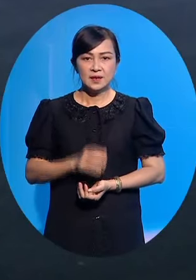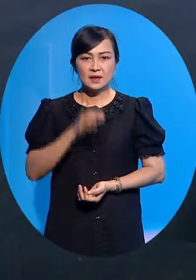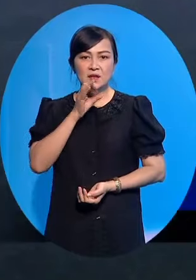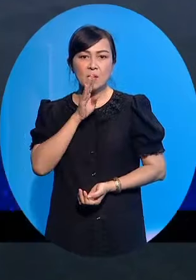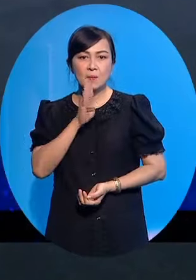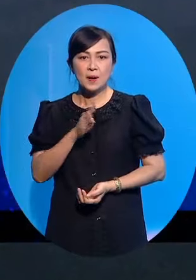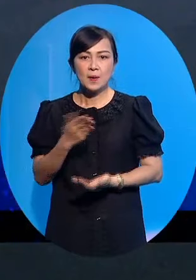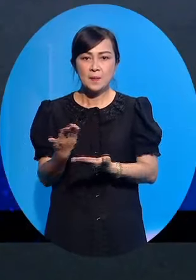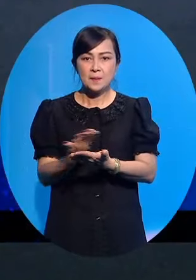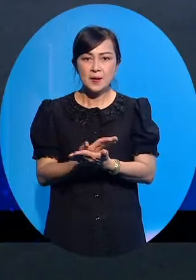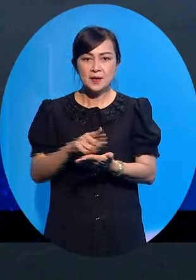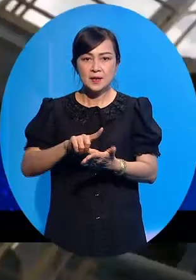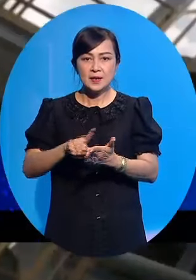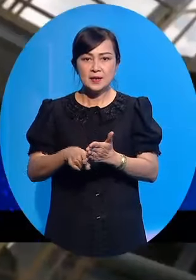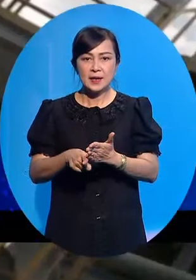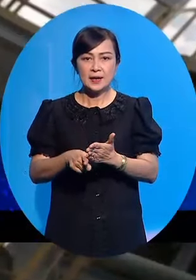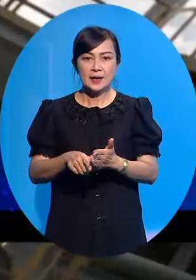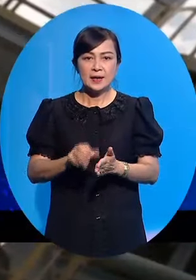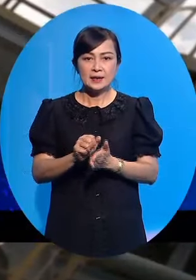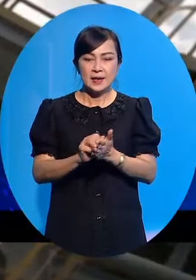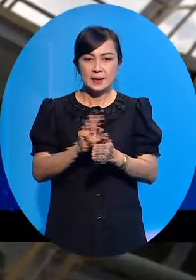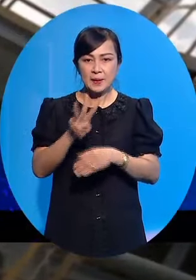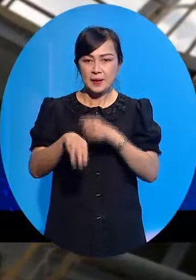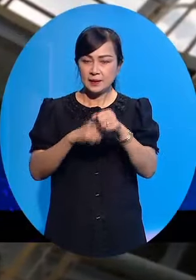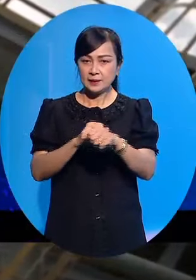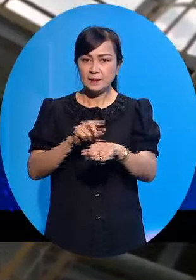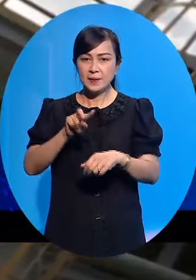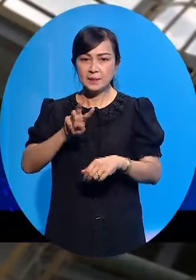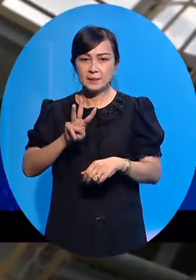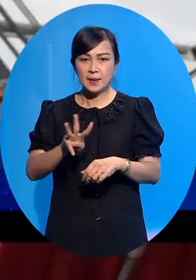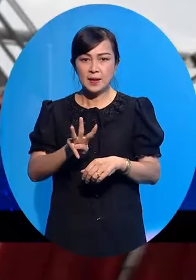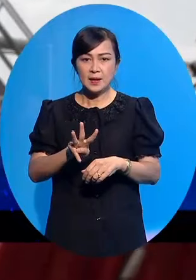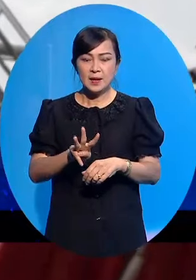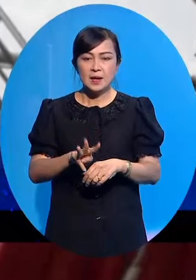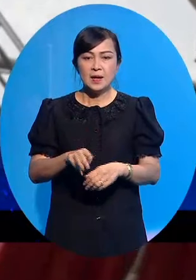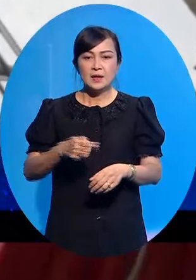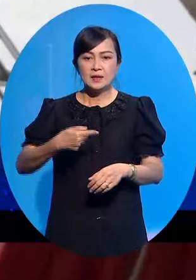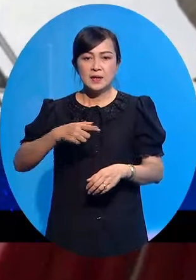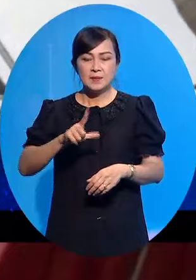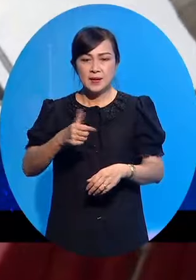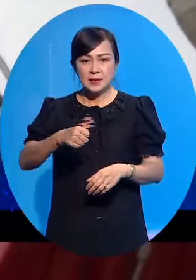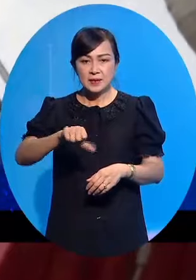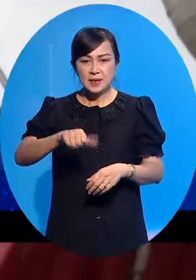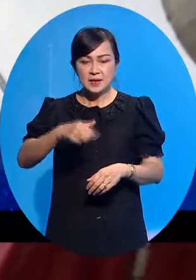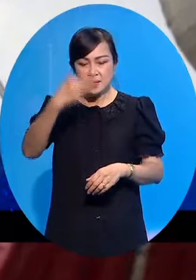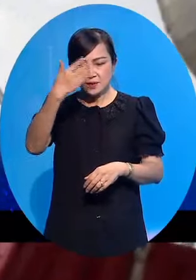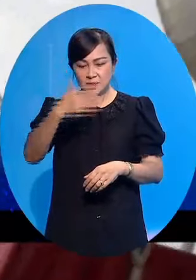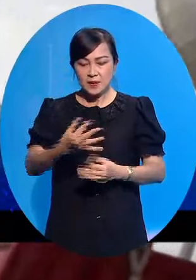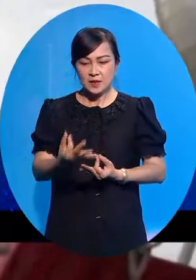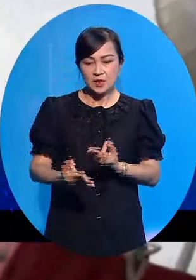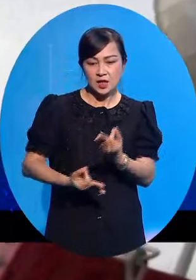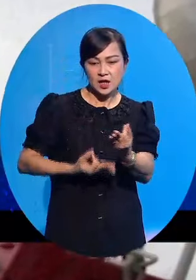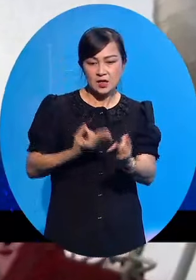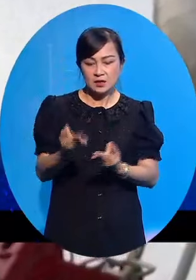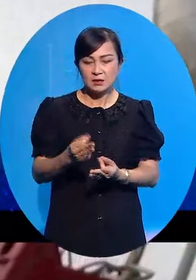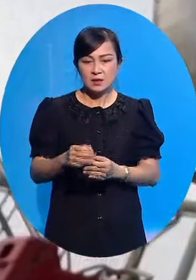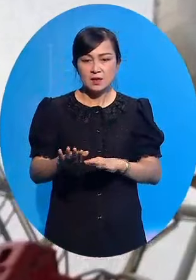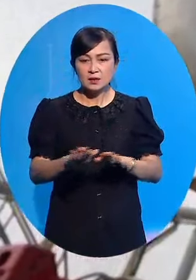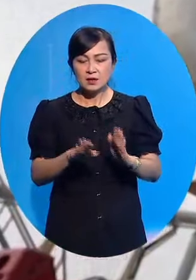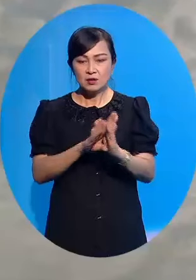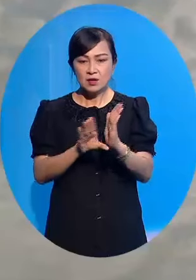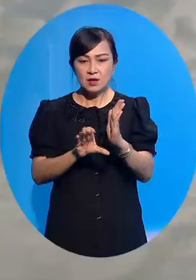Theo thông báo mới, thời hạn mới đặt ra là tháng 3 năm 2023 sẽ cho phép G7 đánh giá các diễn biến trên thị trường sau khi thực thi